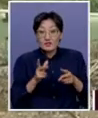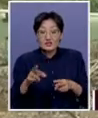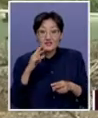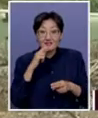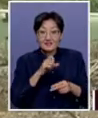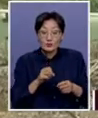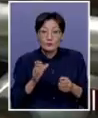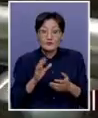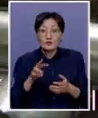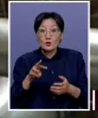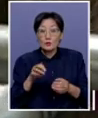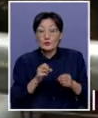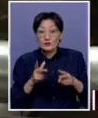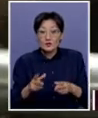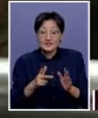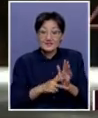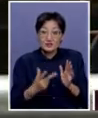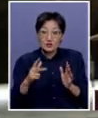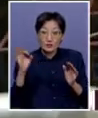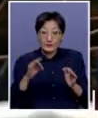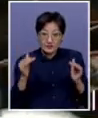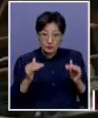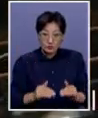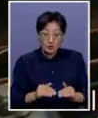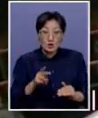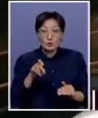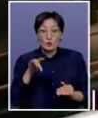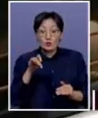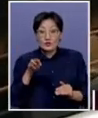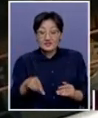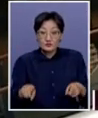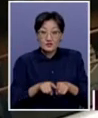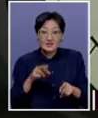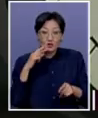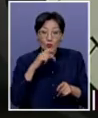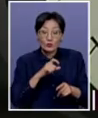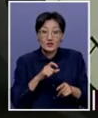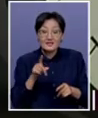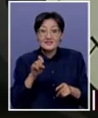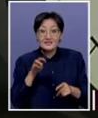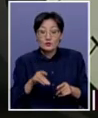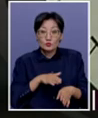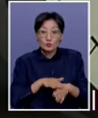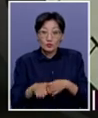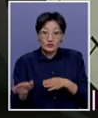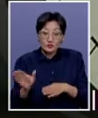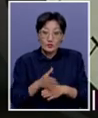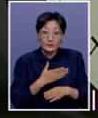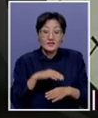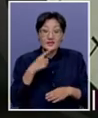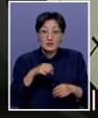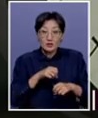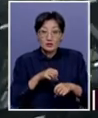зиянды қалдықтардың көлемі 83%-ға дейін төмендейді. Ал күкірт диоксиді сияқты улы заттардан толықтай құтыламыз дейді жауапты